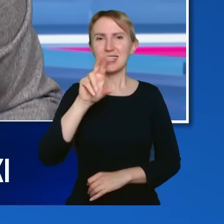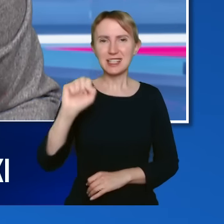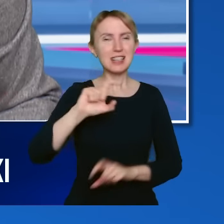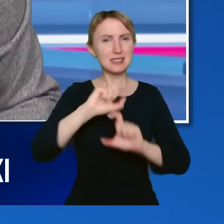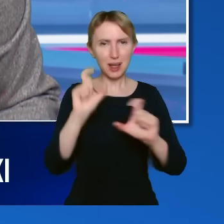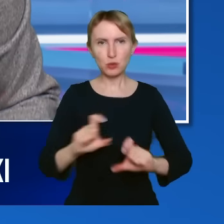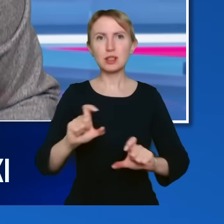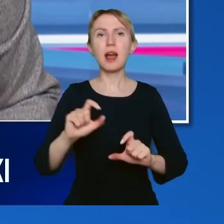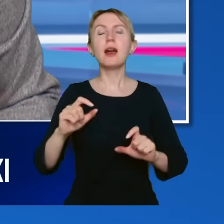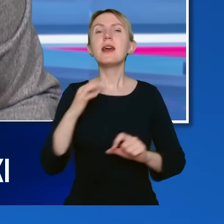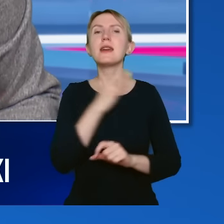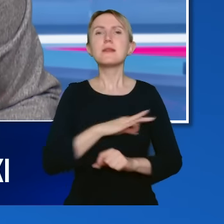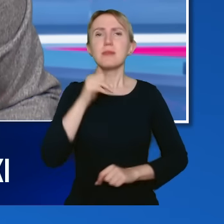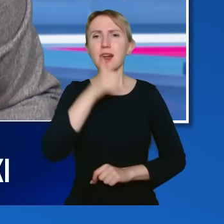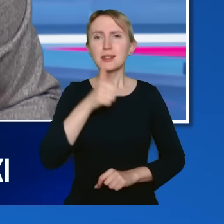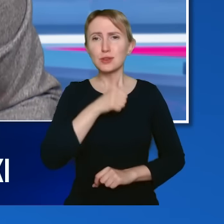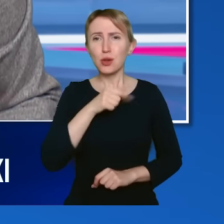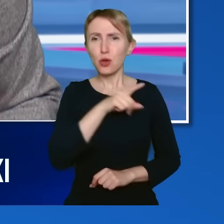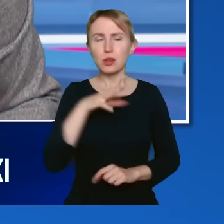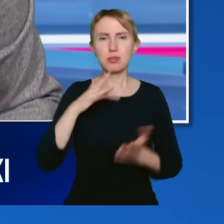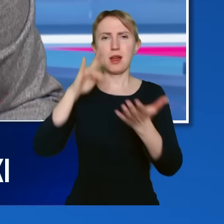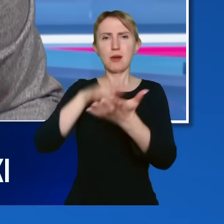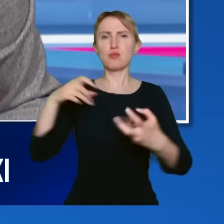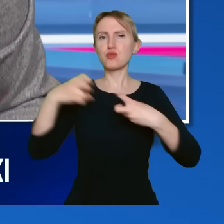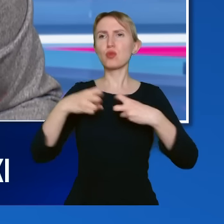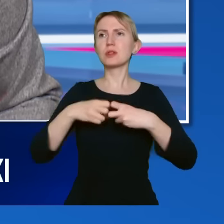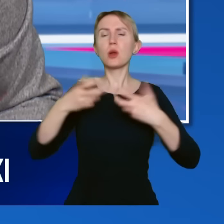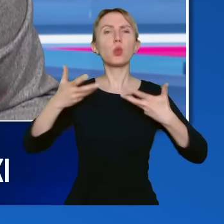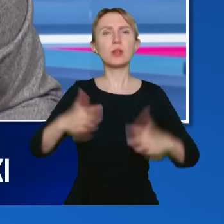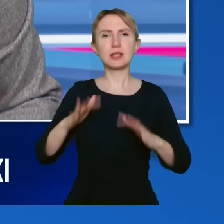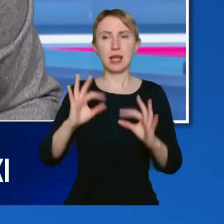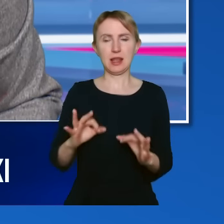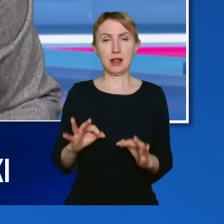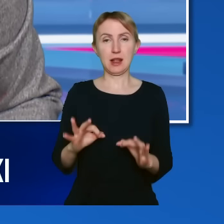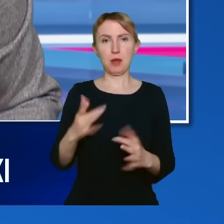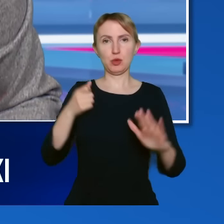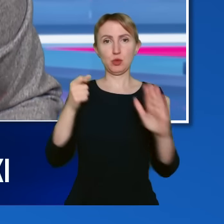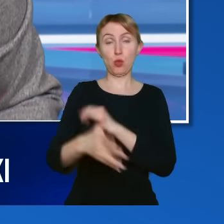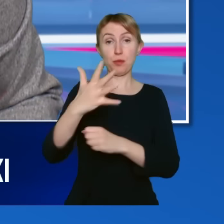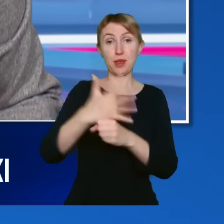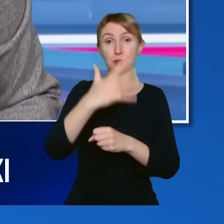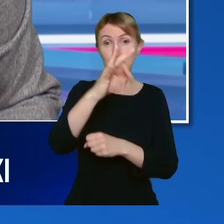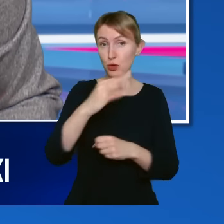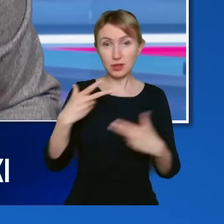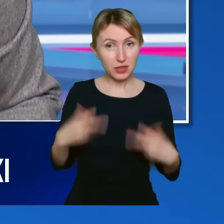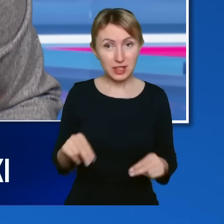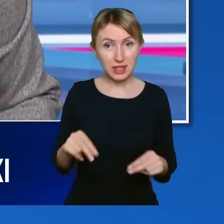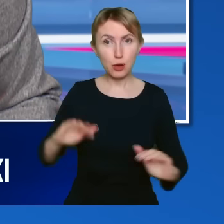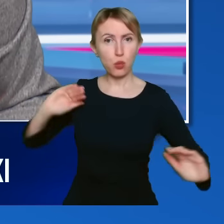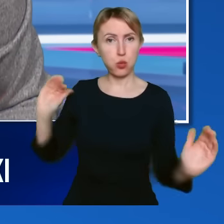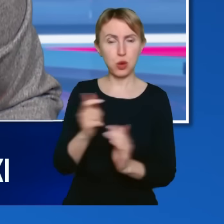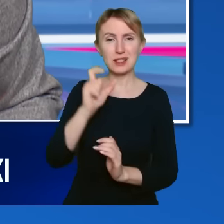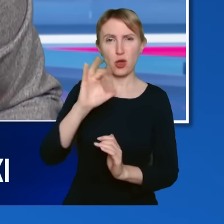partia zielonych, która pojechała do Brukseli i nie chciała, tak jak teraz mamy skutki 55% redukcji już zaostrzonej